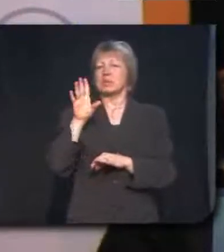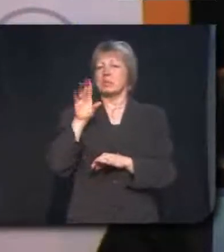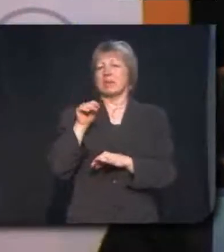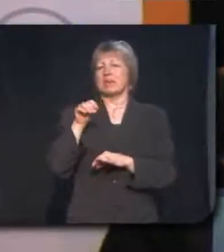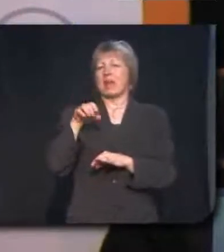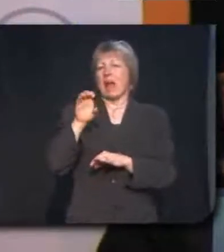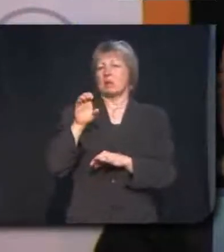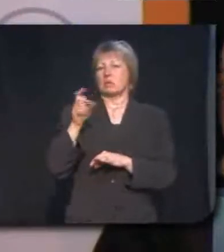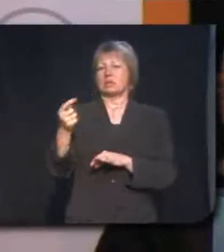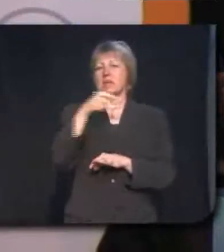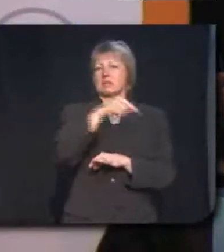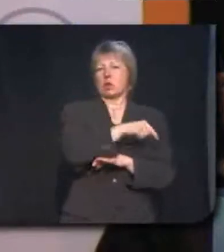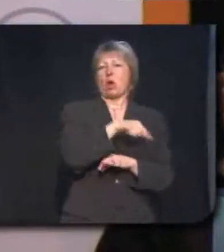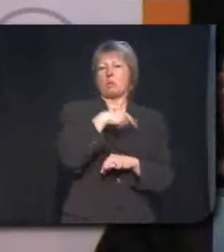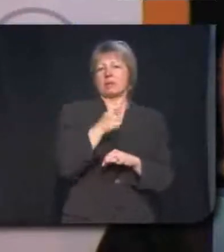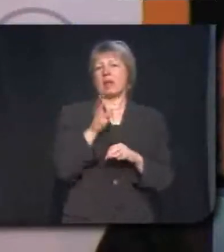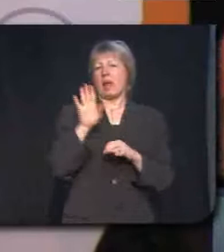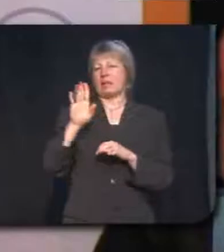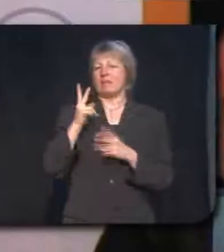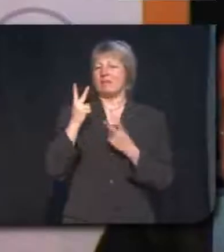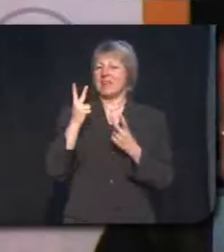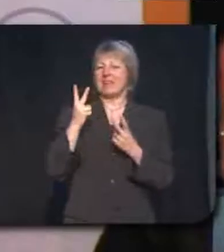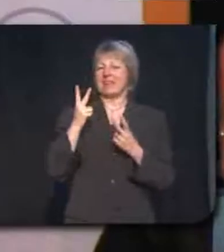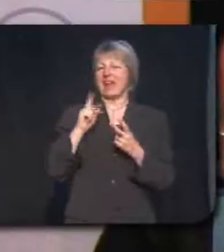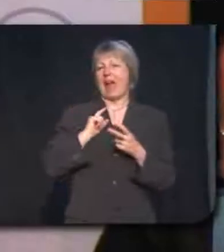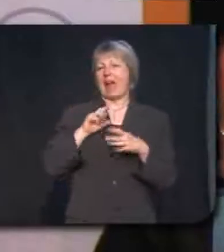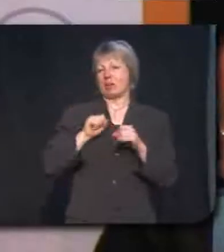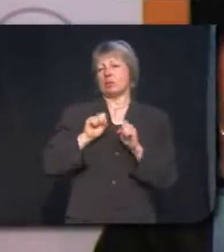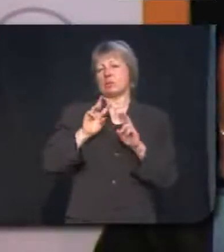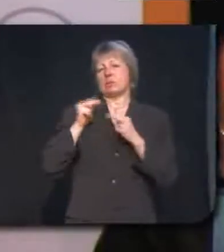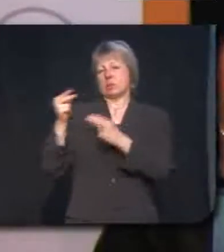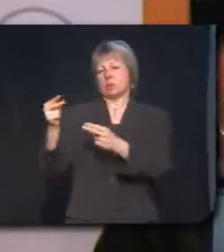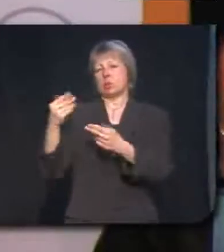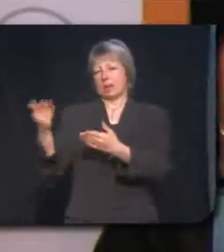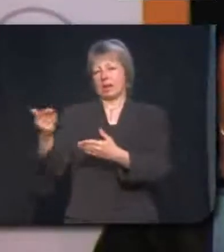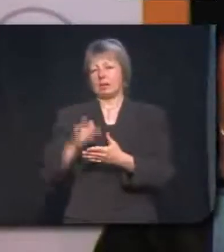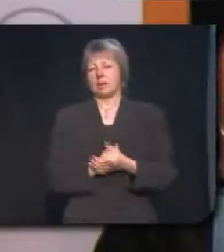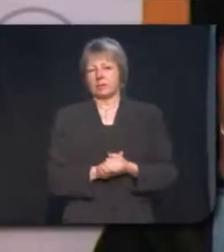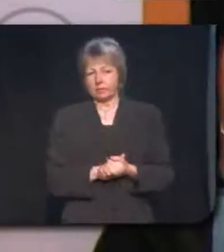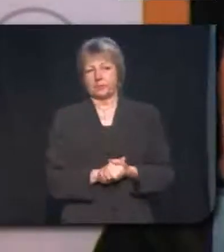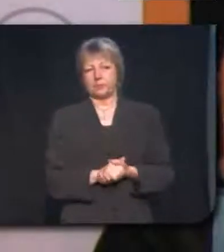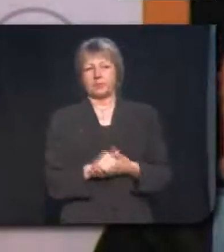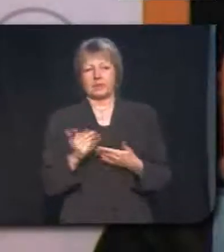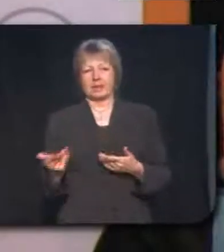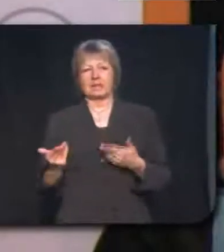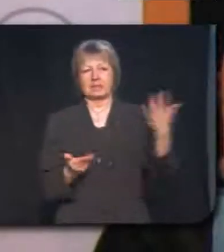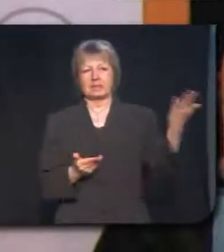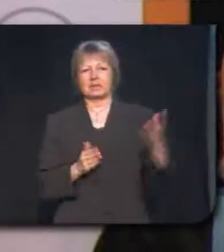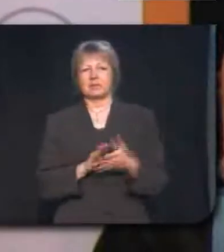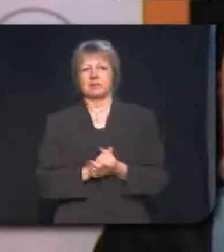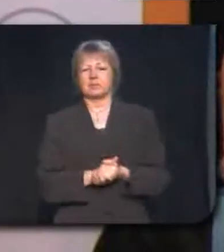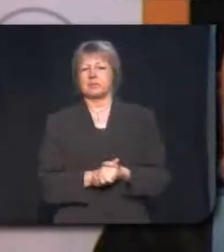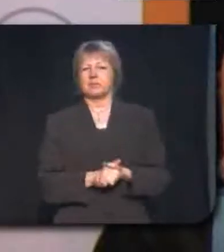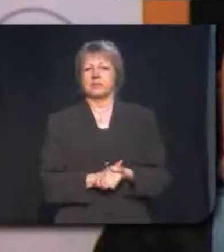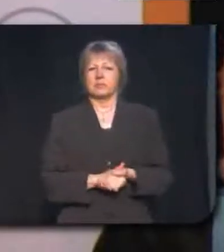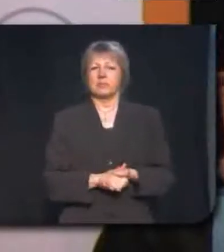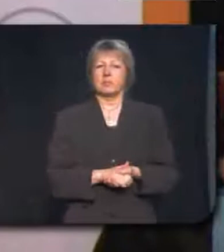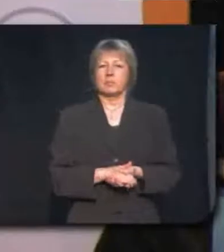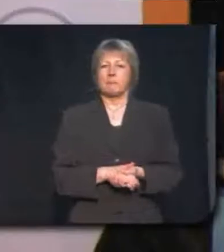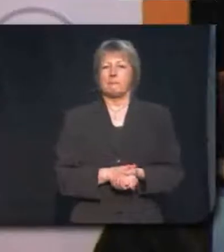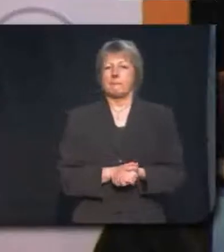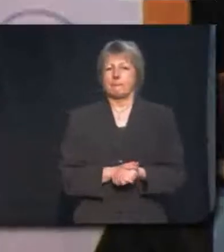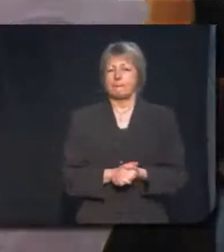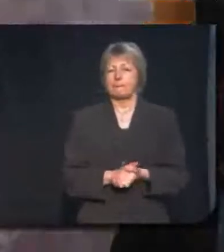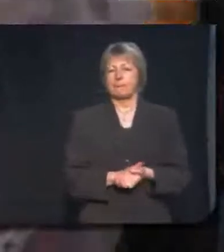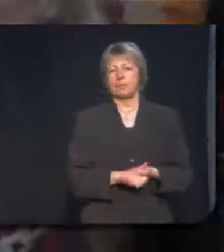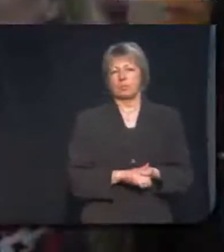vorbeikommen dann kriegt er sein wichtiges Eigentum wieder Danke jetzt Probe bitte ja ich möchte mich in